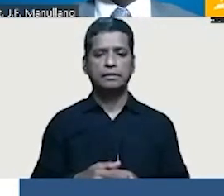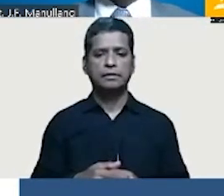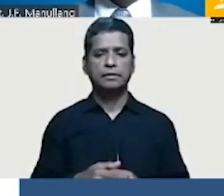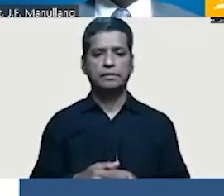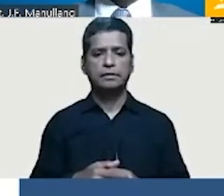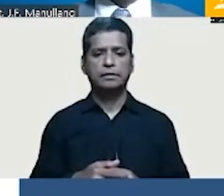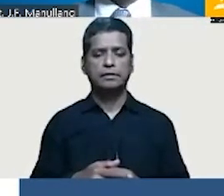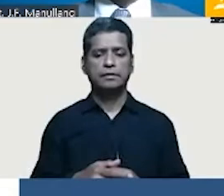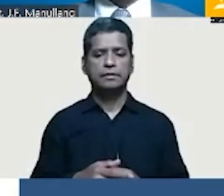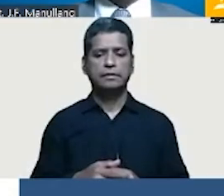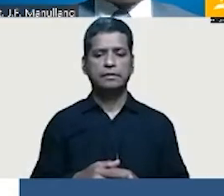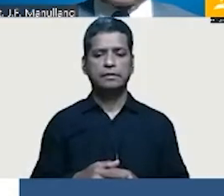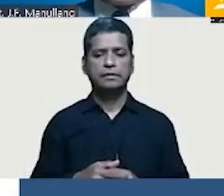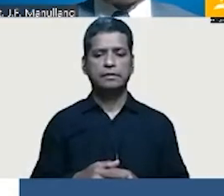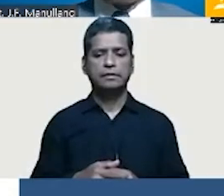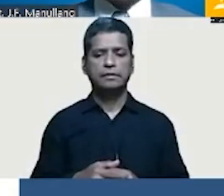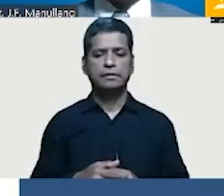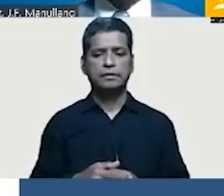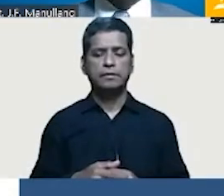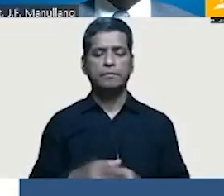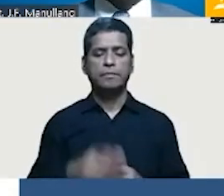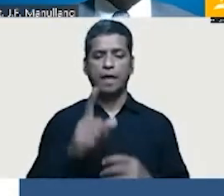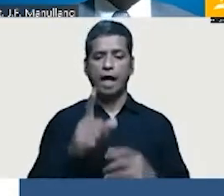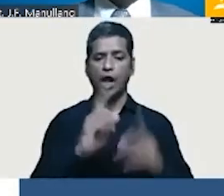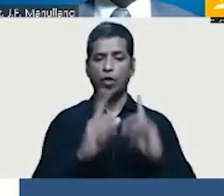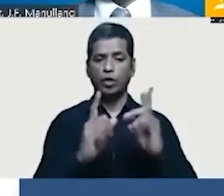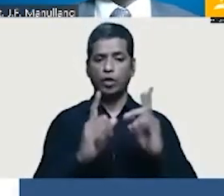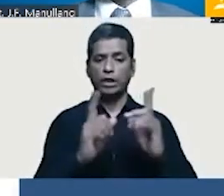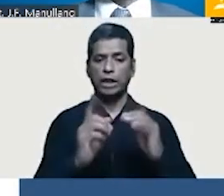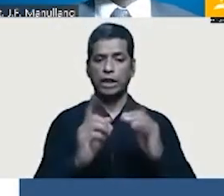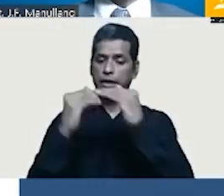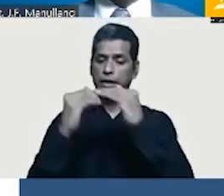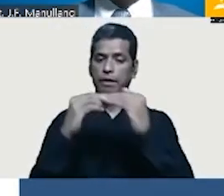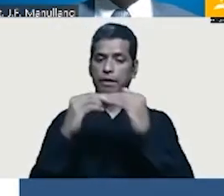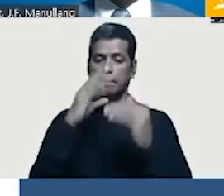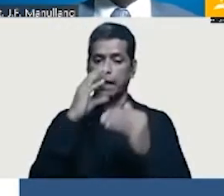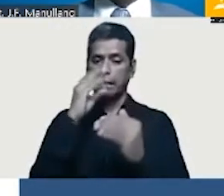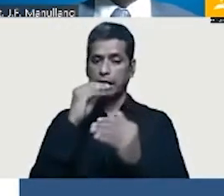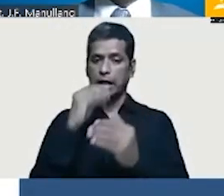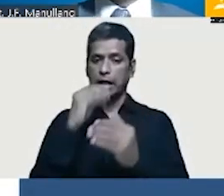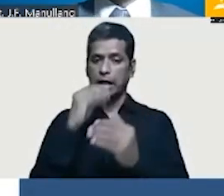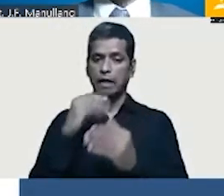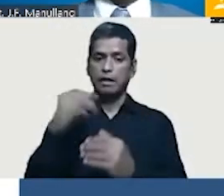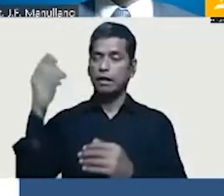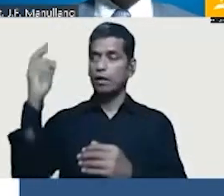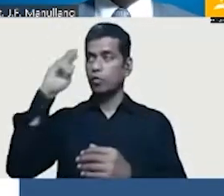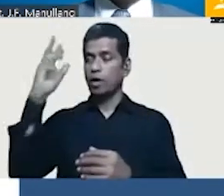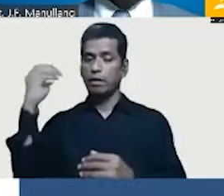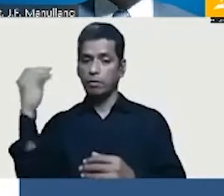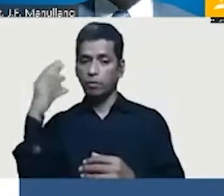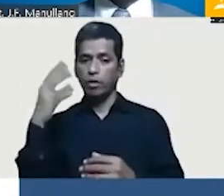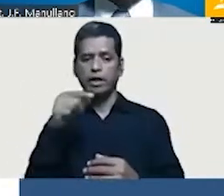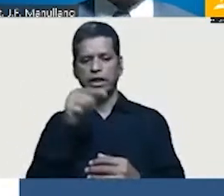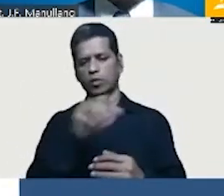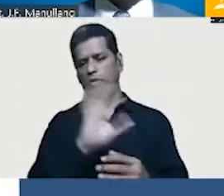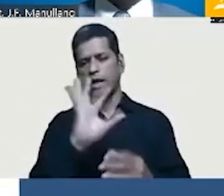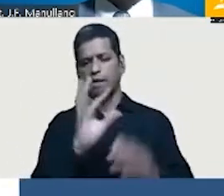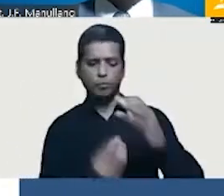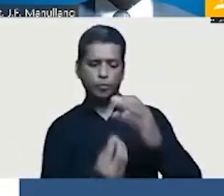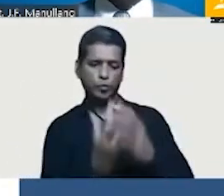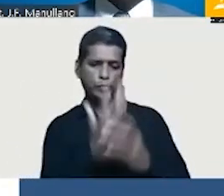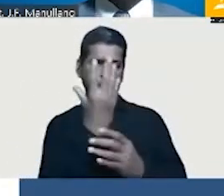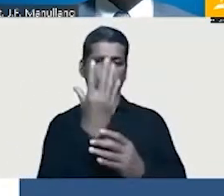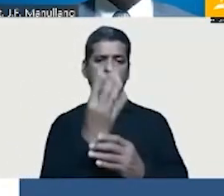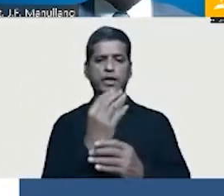baginya tidak terbit fajar terjemah perkata itu buktinya di dalam dia tidak ada pajak tidak datang